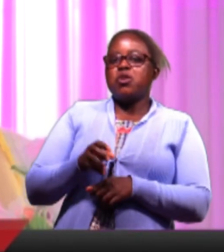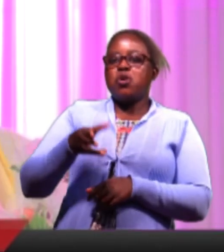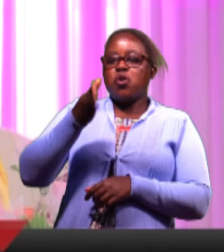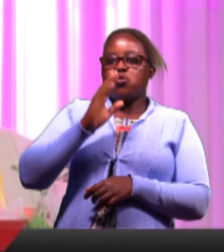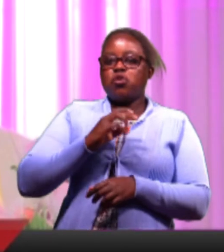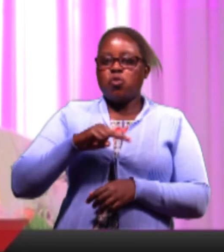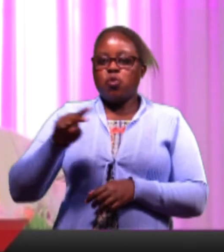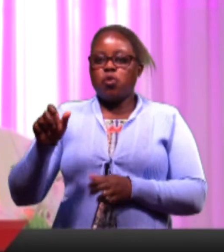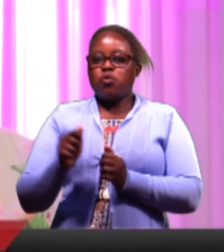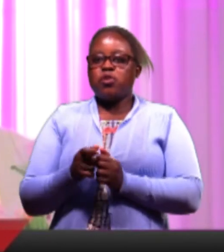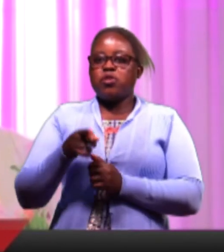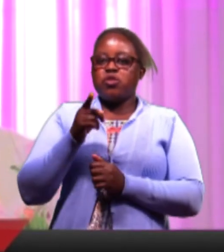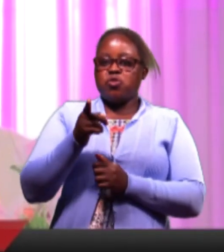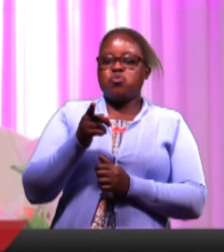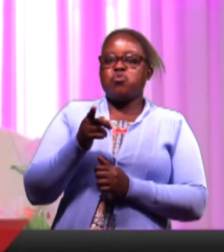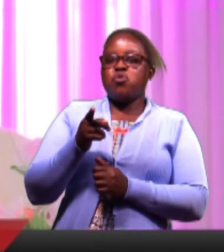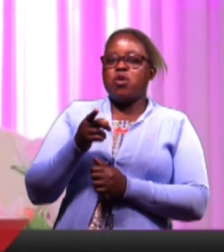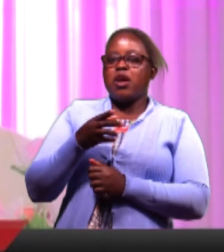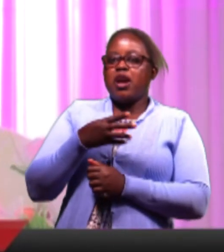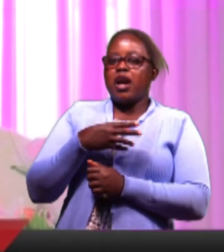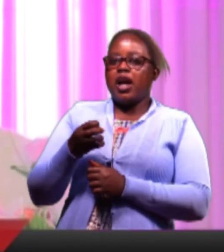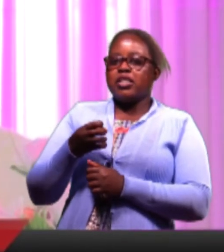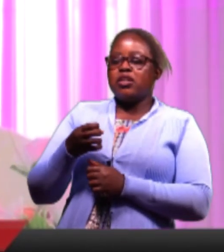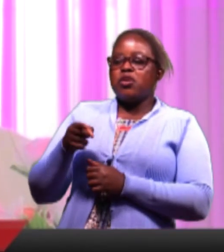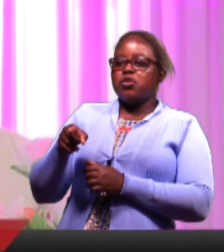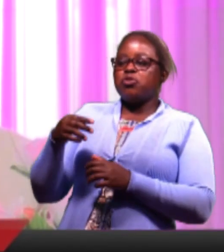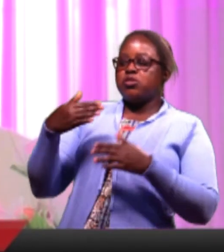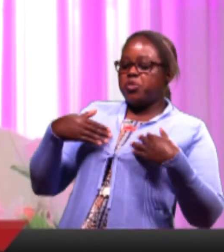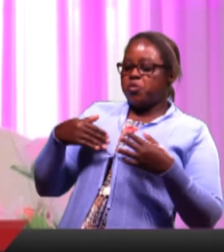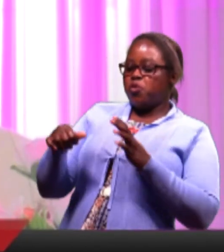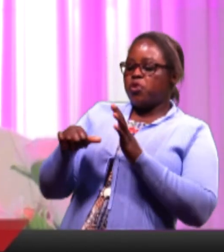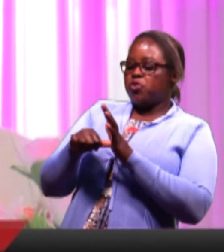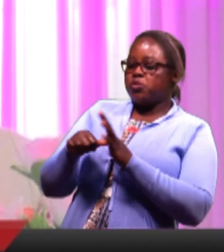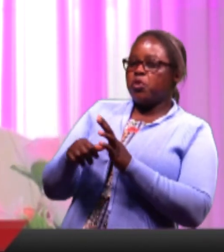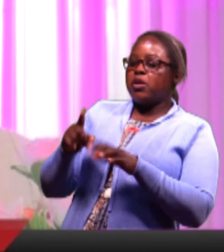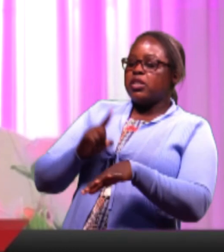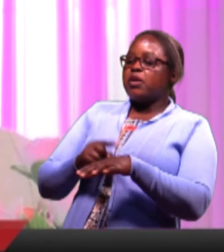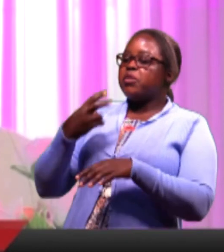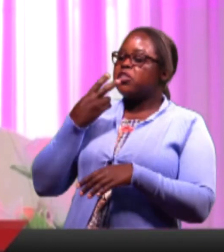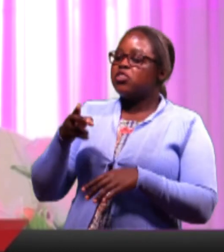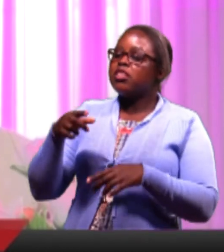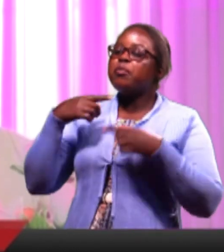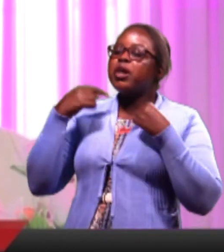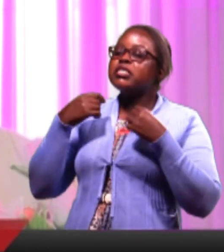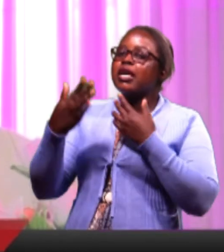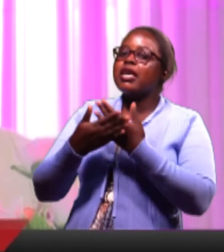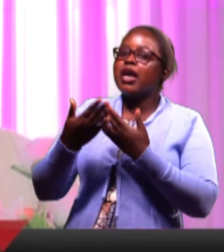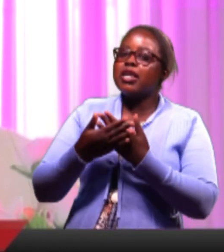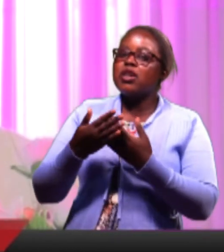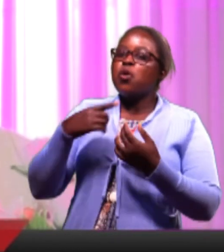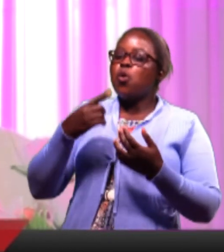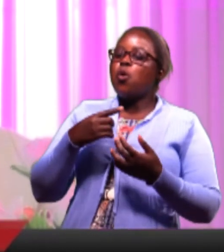atatembea na nyinyi. Na kanisa lako litakuwa, kwa sababu hao watu wako na hizo shida. Wakiona yule pastor